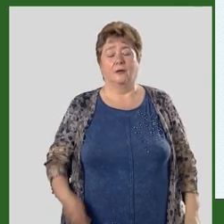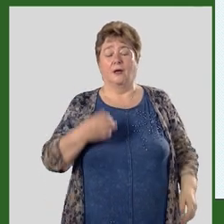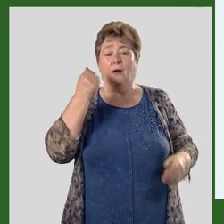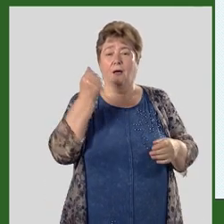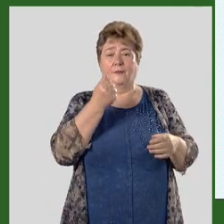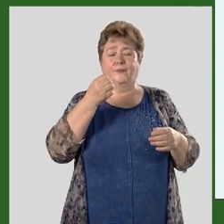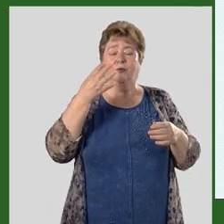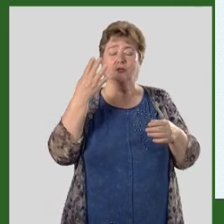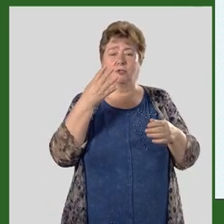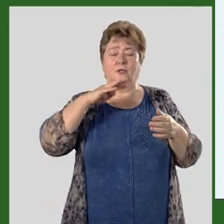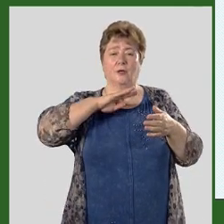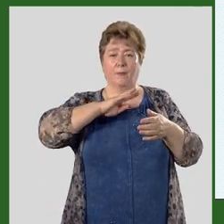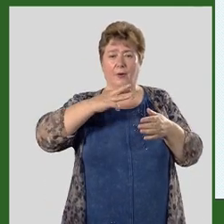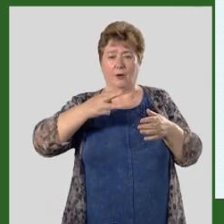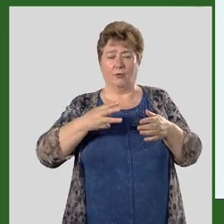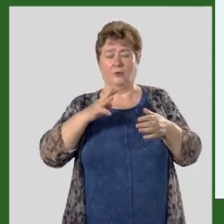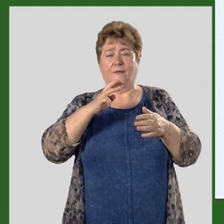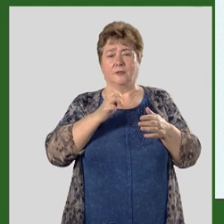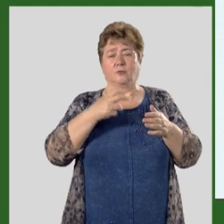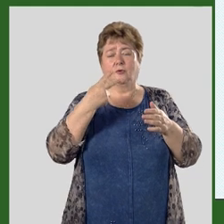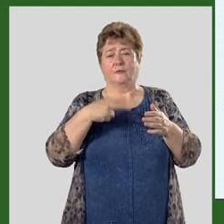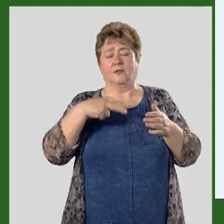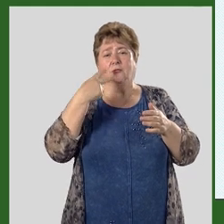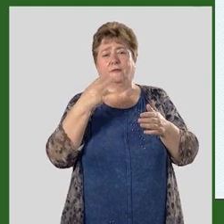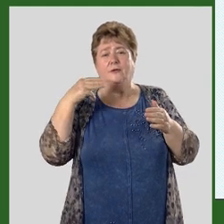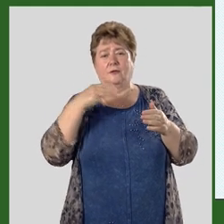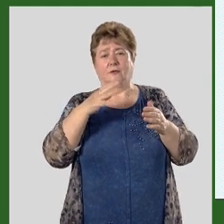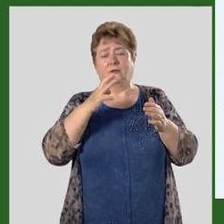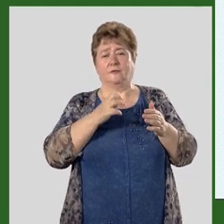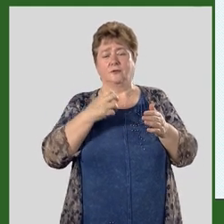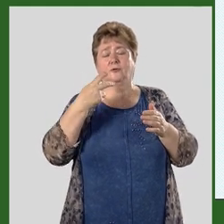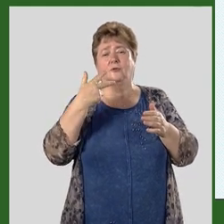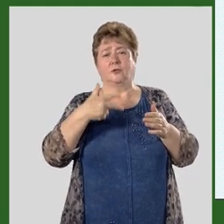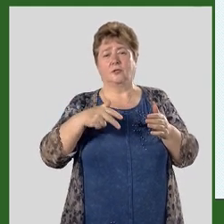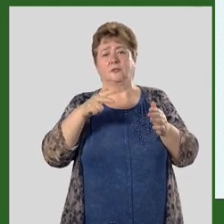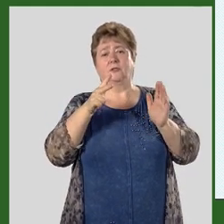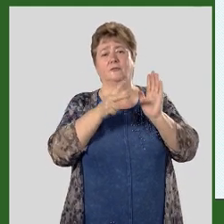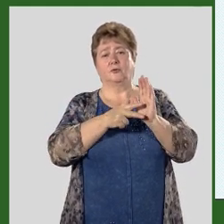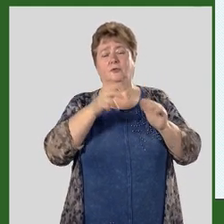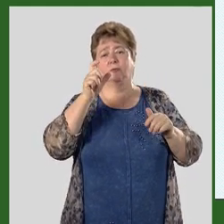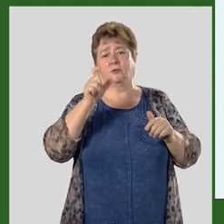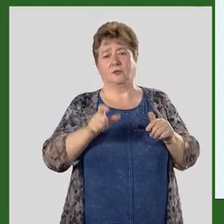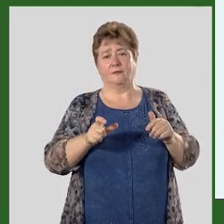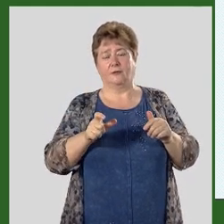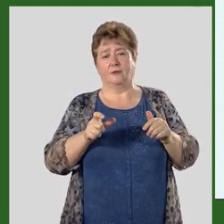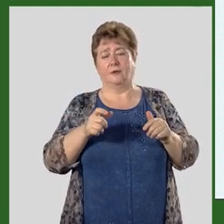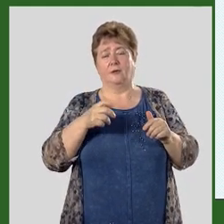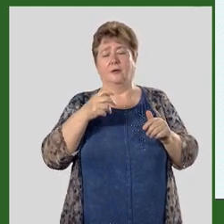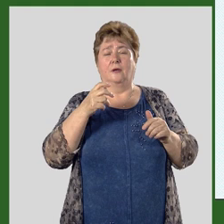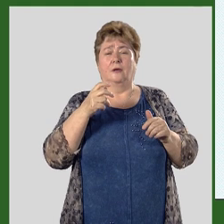А. 4 миллиона 822 тысячи 938 человек,